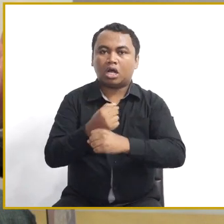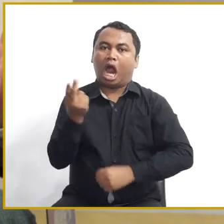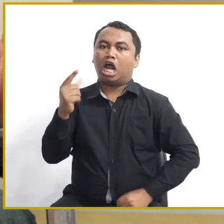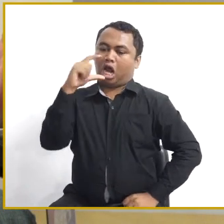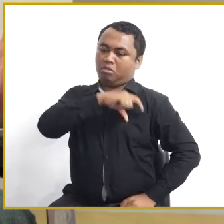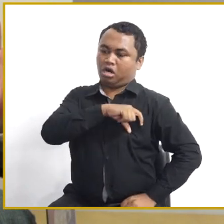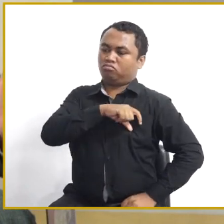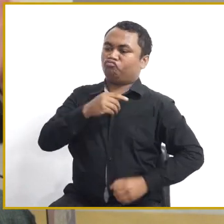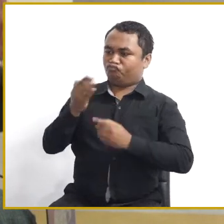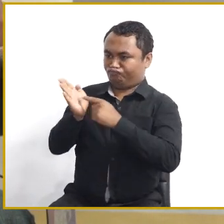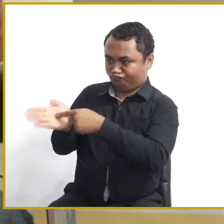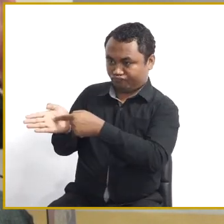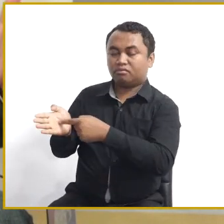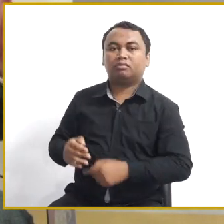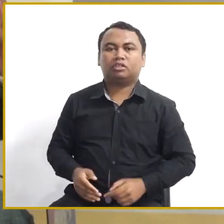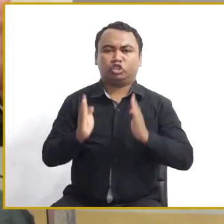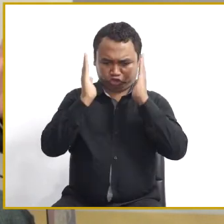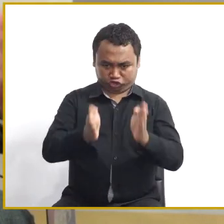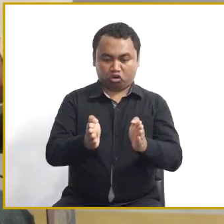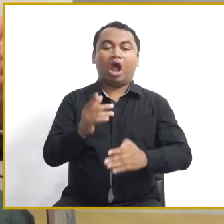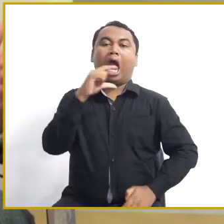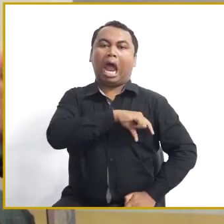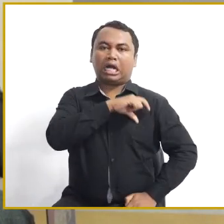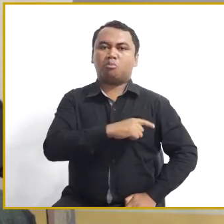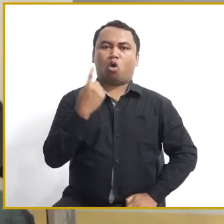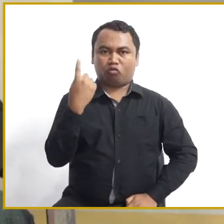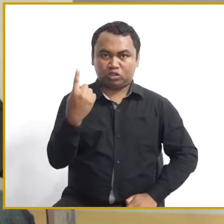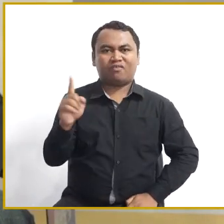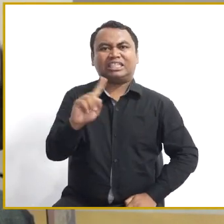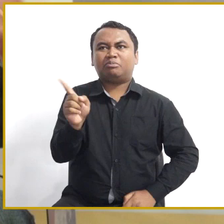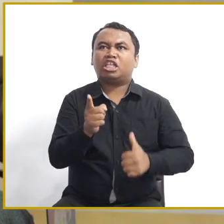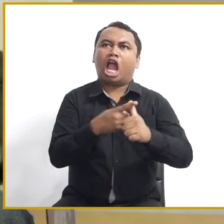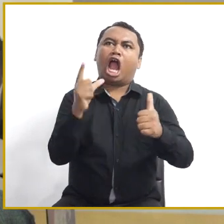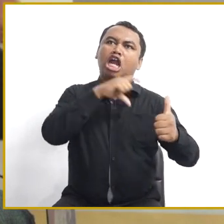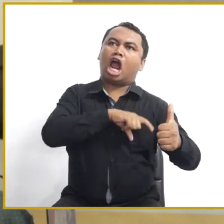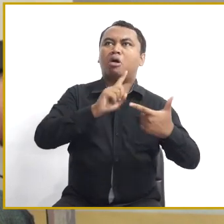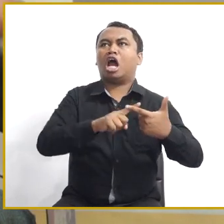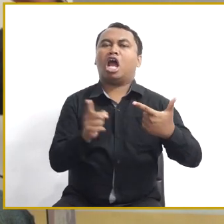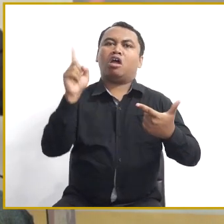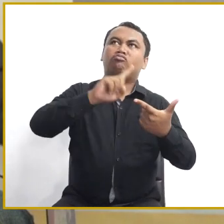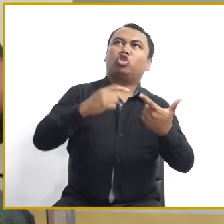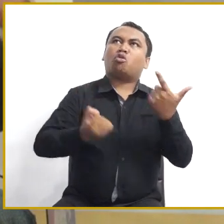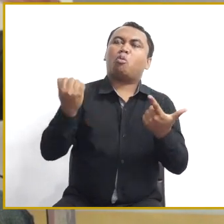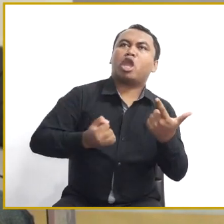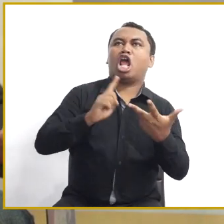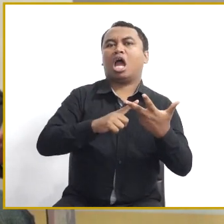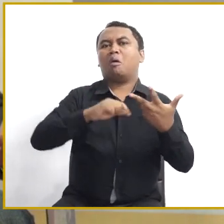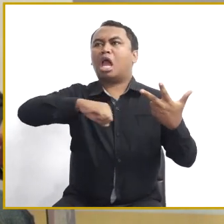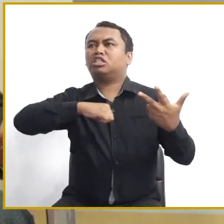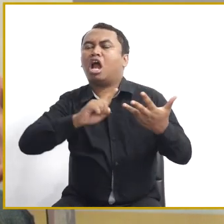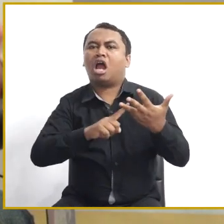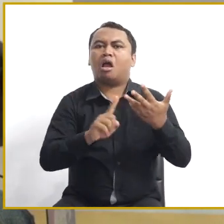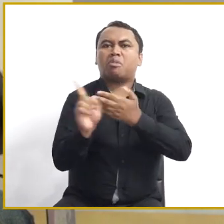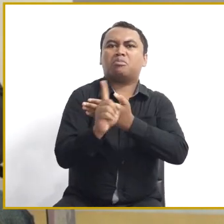karamanao dia mijanona amin'ny karamanao iny ihany ianao fa tsy hoe omena tômôbila omena mpiasa omena gardacora omena